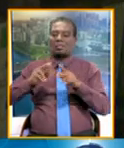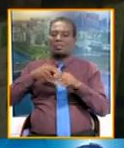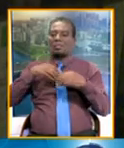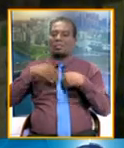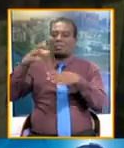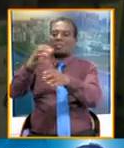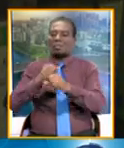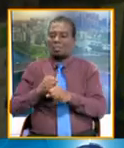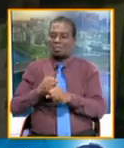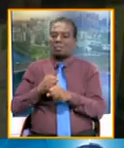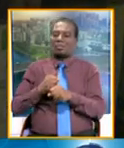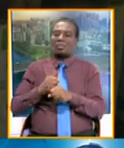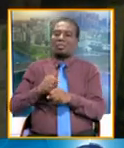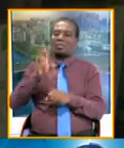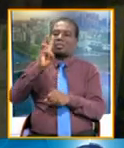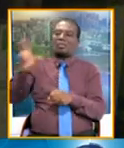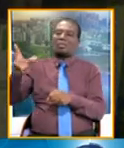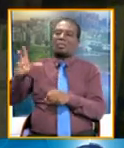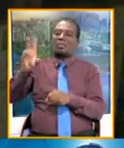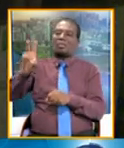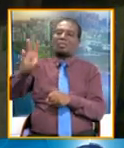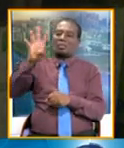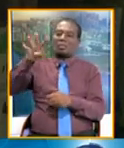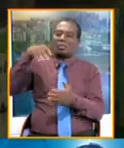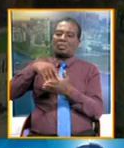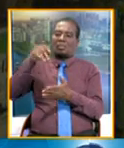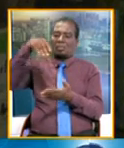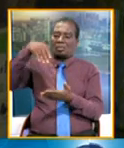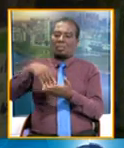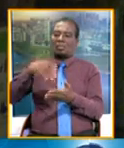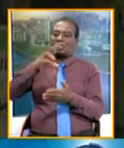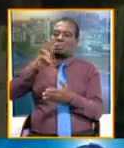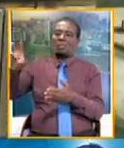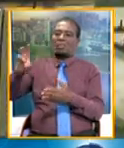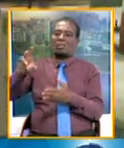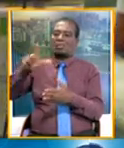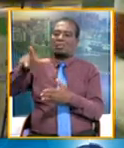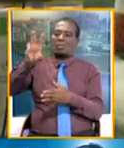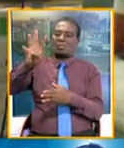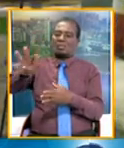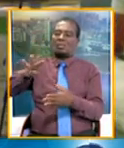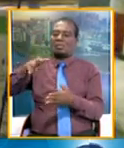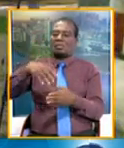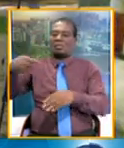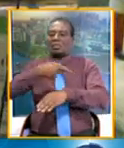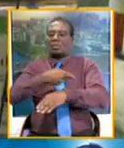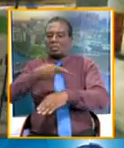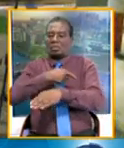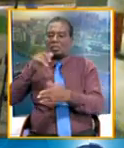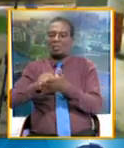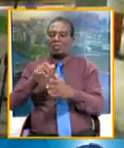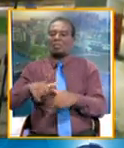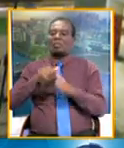a réceptionné 674 634 doses du vaccin Pfizer. C'est un don